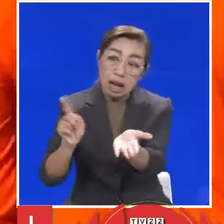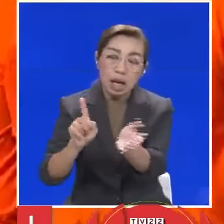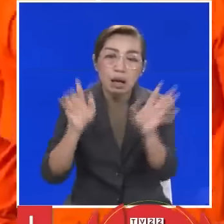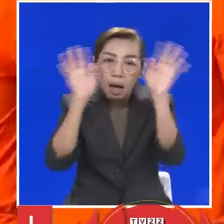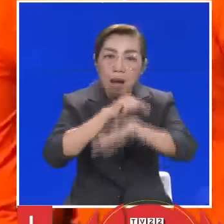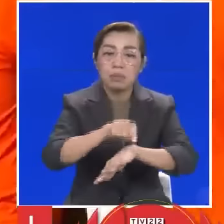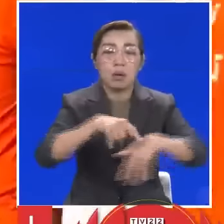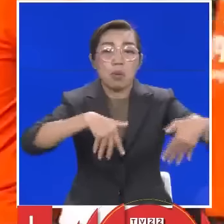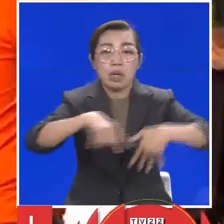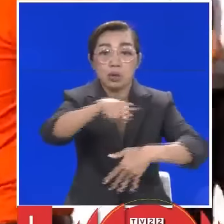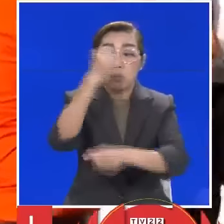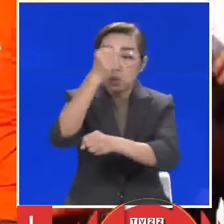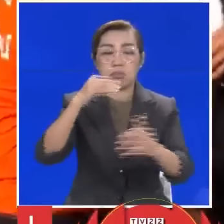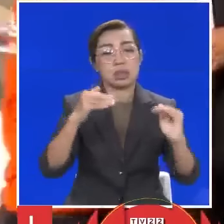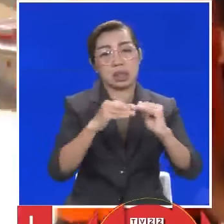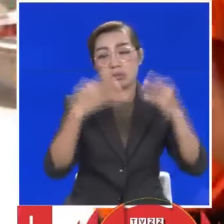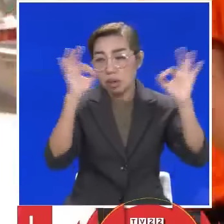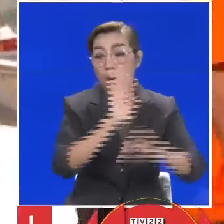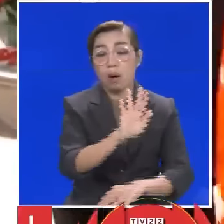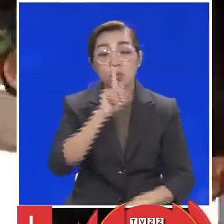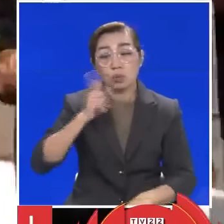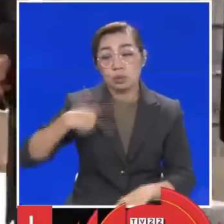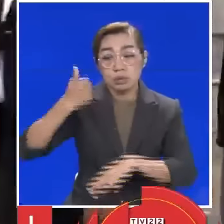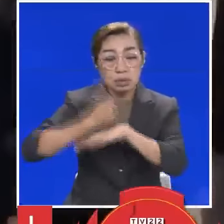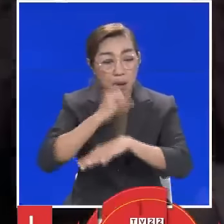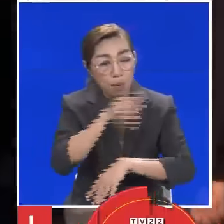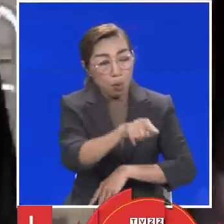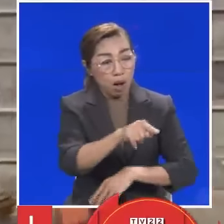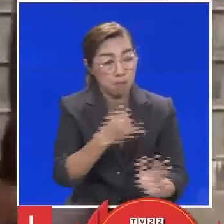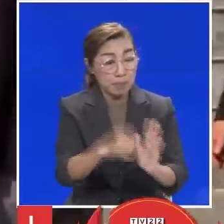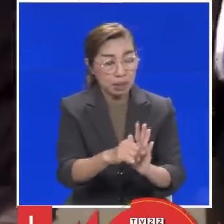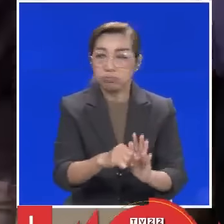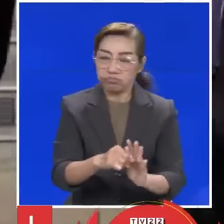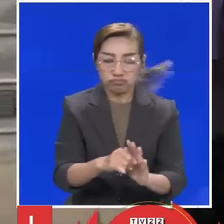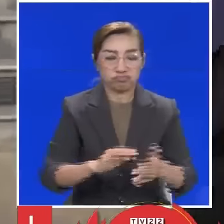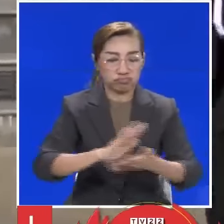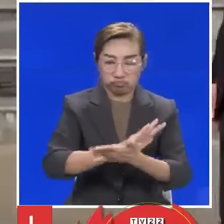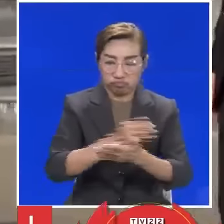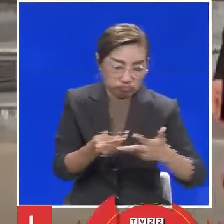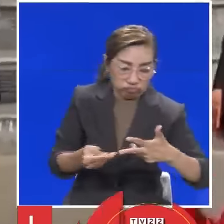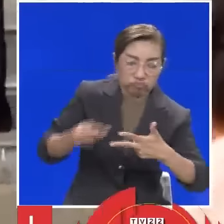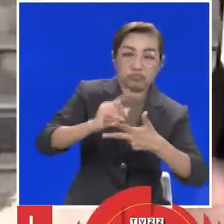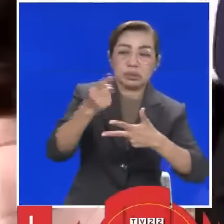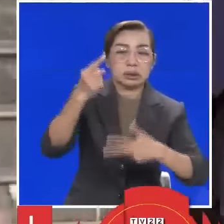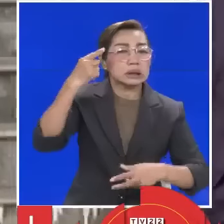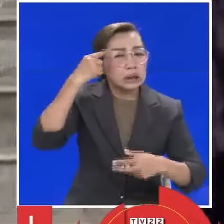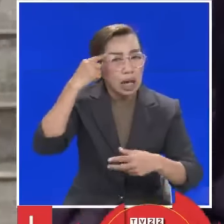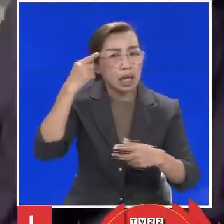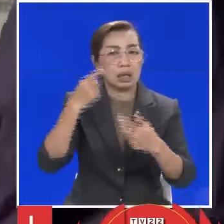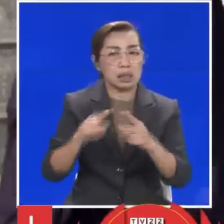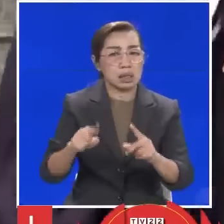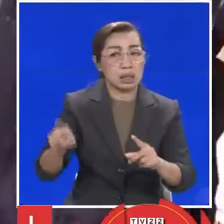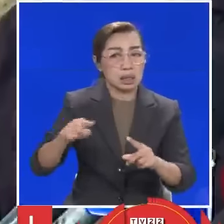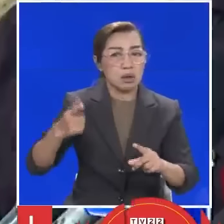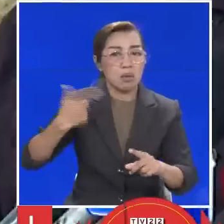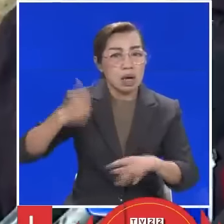สรีภาพของประชาชนนะถ้าเกิดว่าศาลระบุว่าผิดก็จะอุทธรณ์ไปตามขั้นตอนแต่มั่นใจว่าผลจะออกมาดีและไม่มีผลกระ